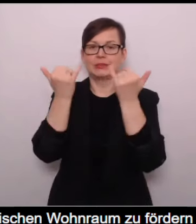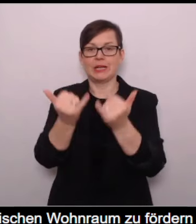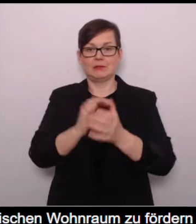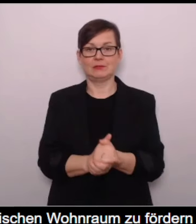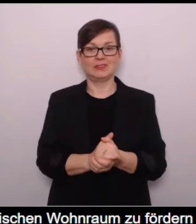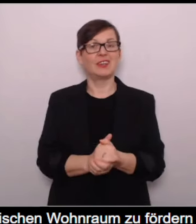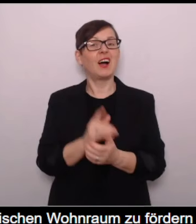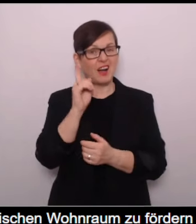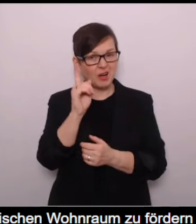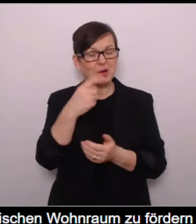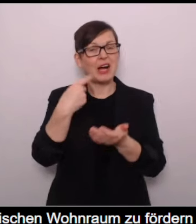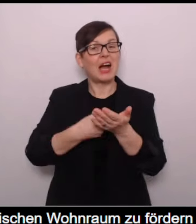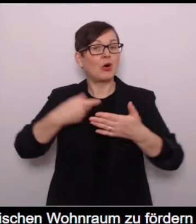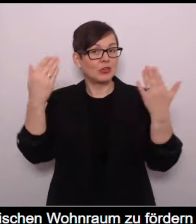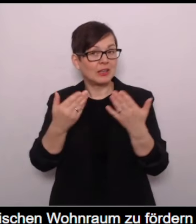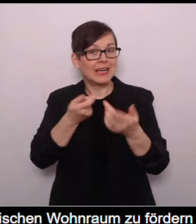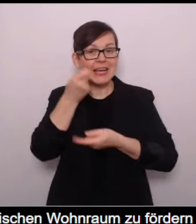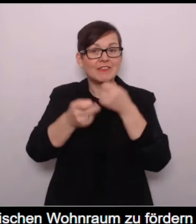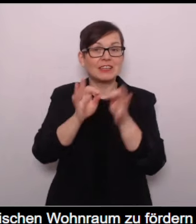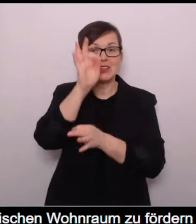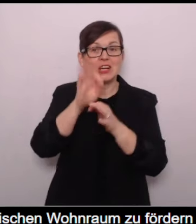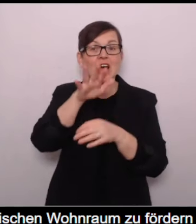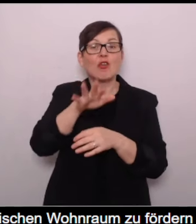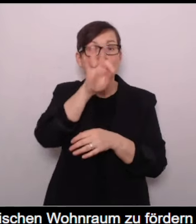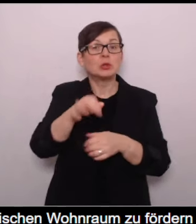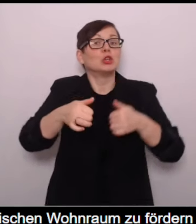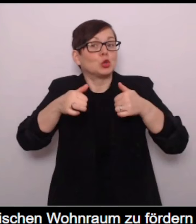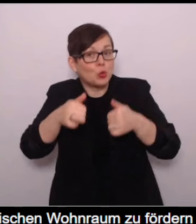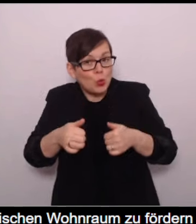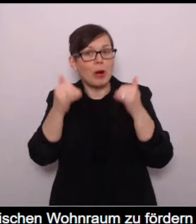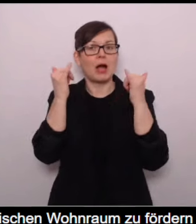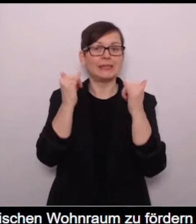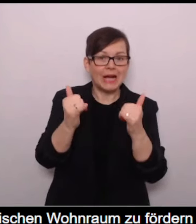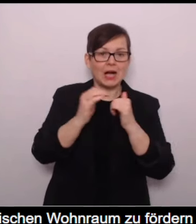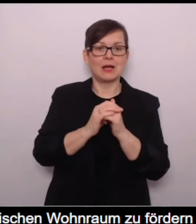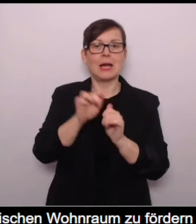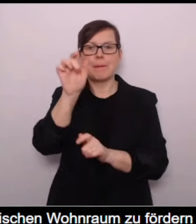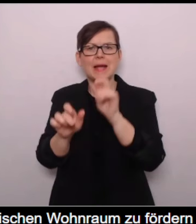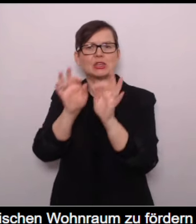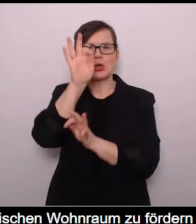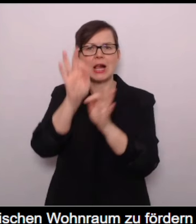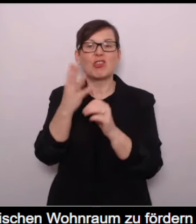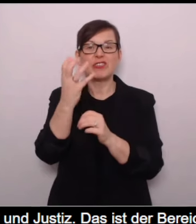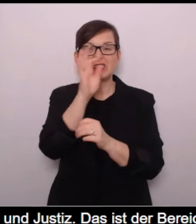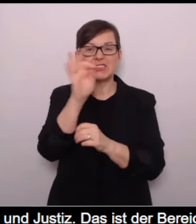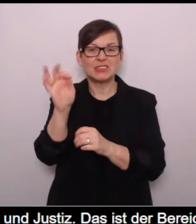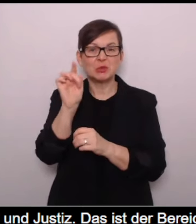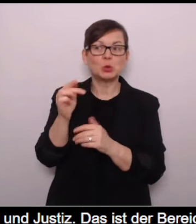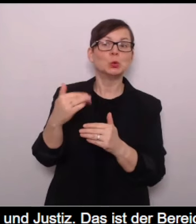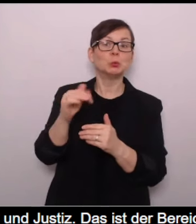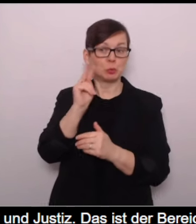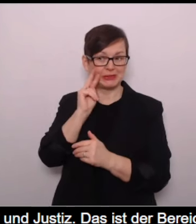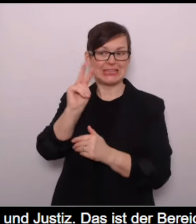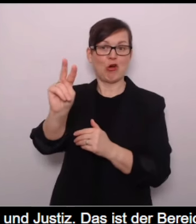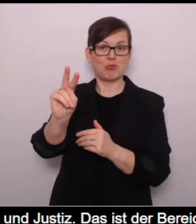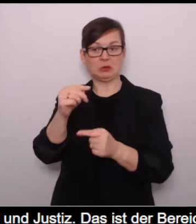und geben dort Stellen, wo wir es für wichtig halten. Aber, und das ist die Herausforderung dauerhaft, Investitionsquote von 15 Prozent ist